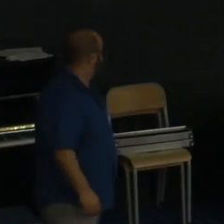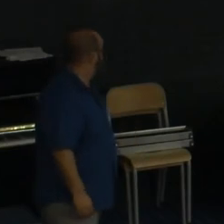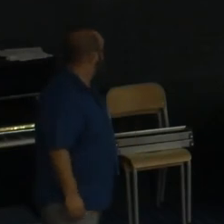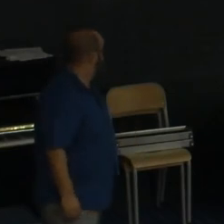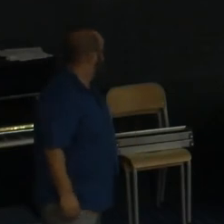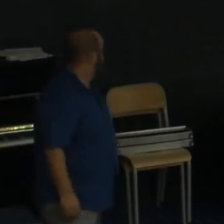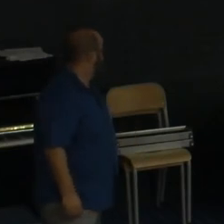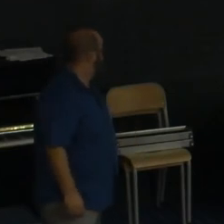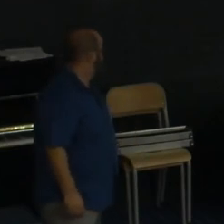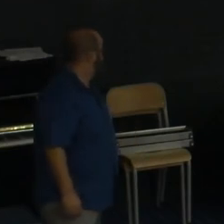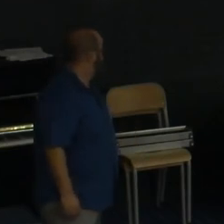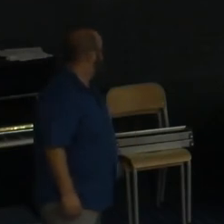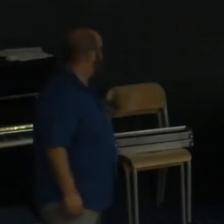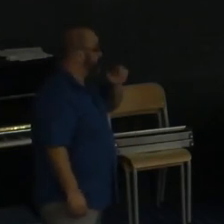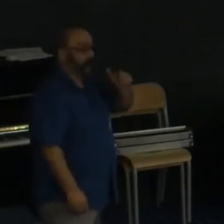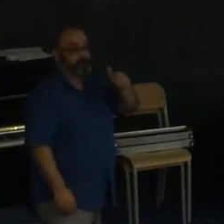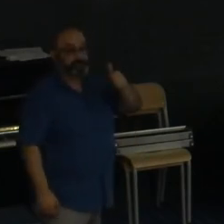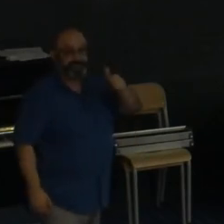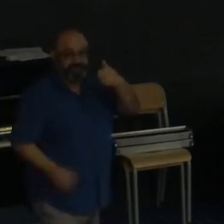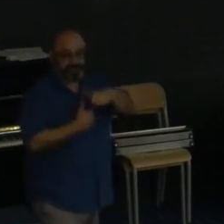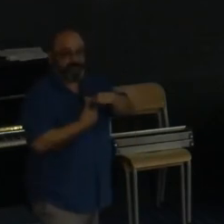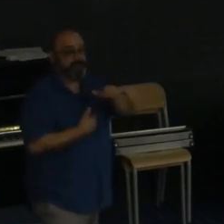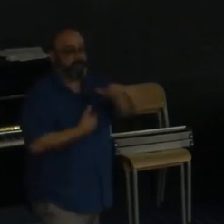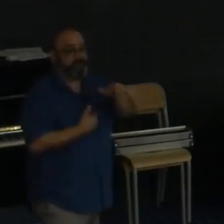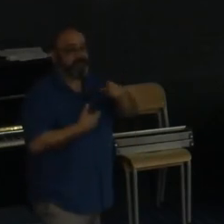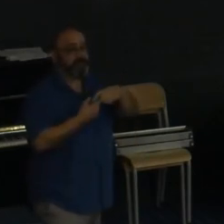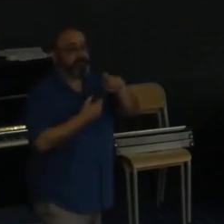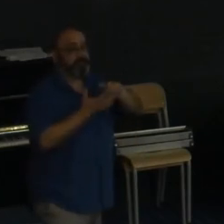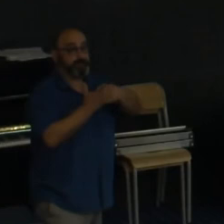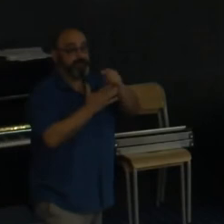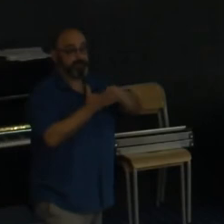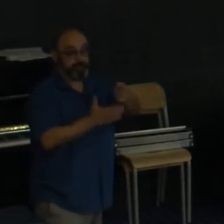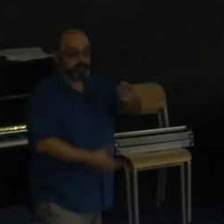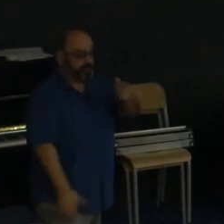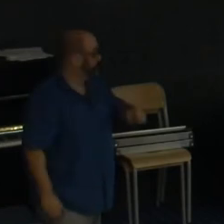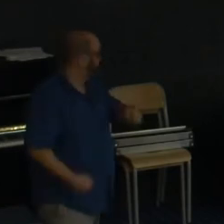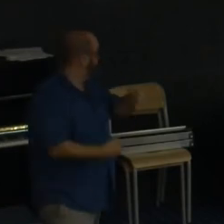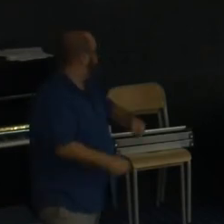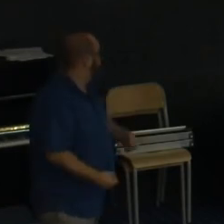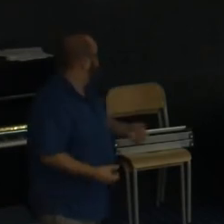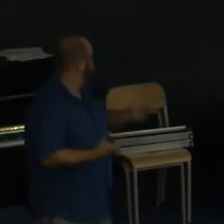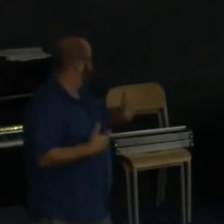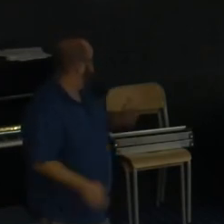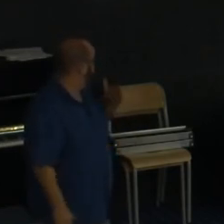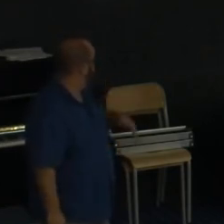c'est le numéro 1 parce que je sais de mémoire que le breakpoint c'est le numéro 1. Donc maintenant, si je regarde un petit